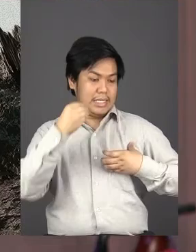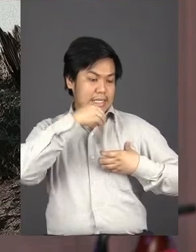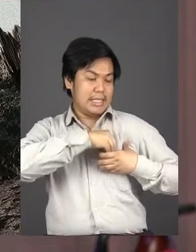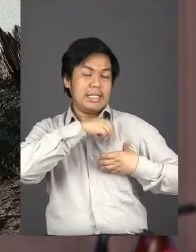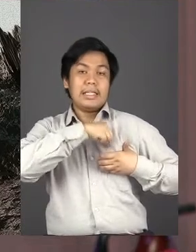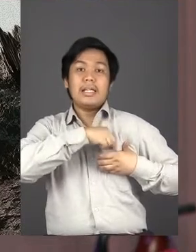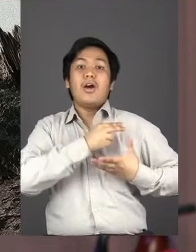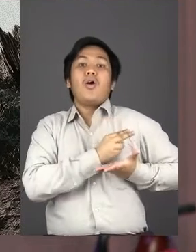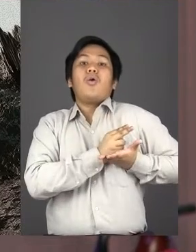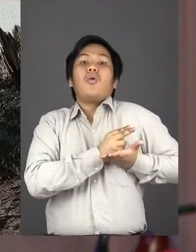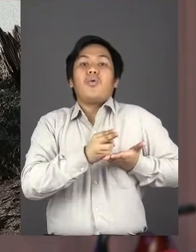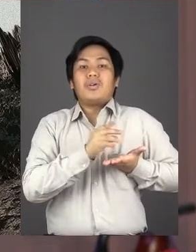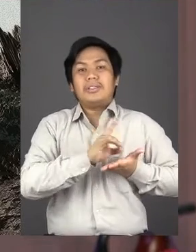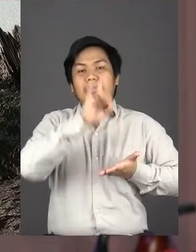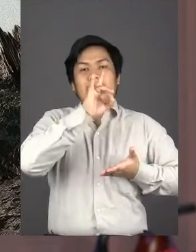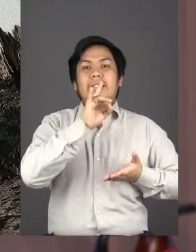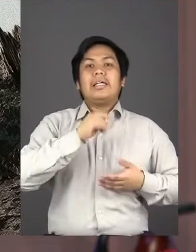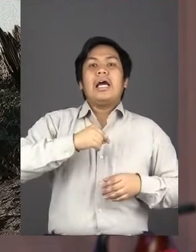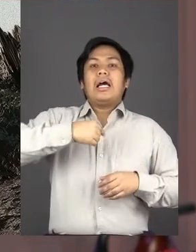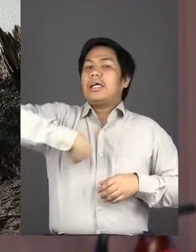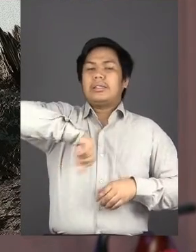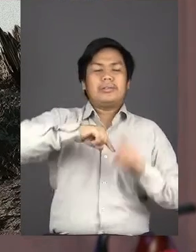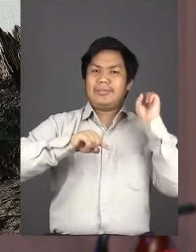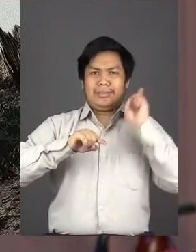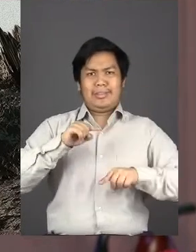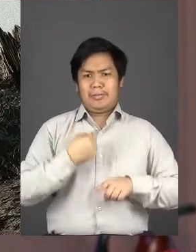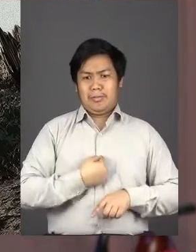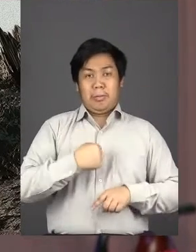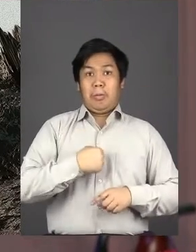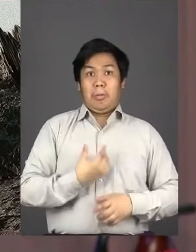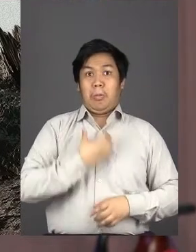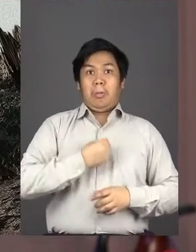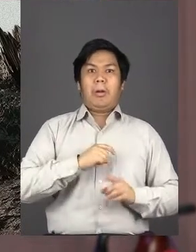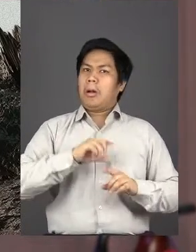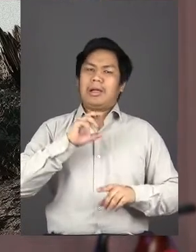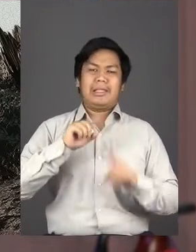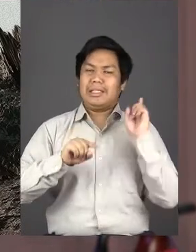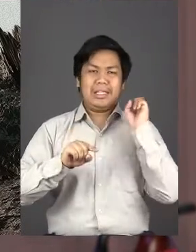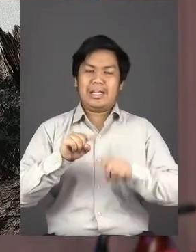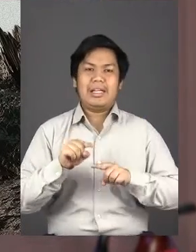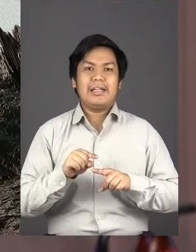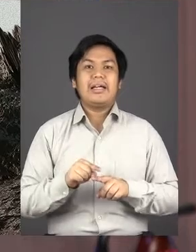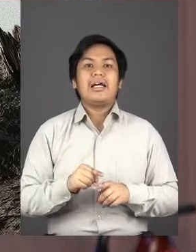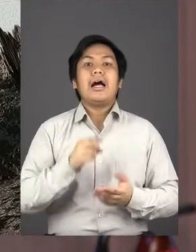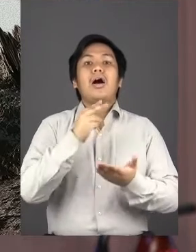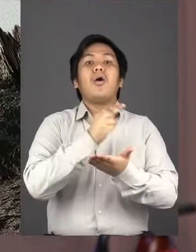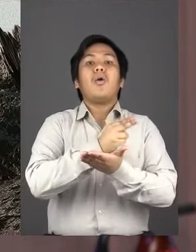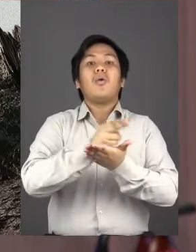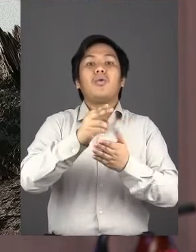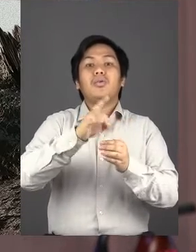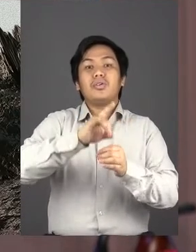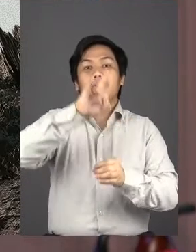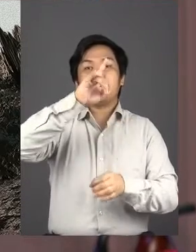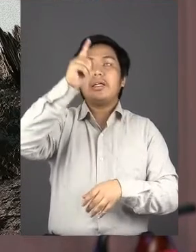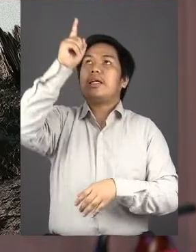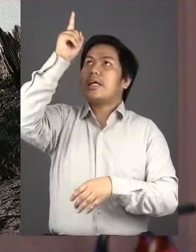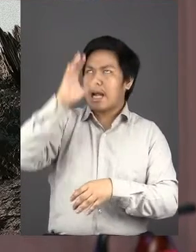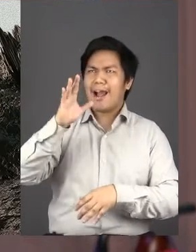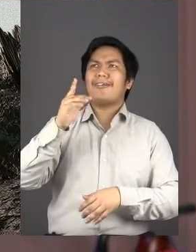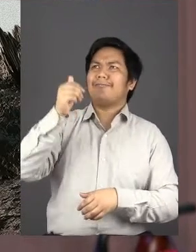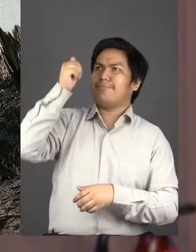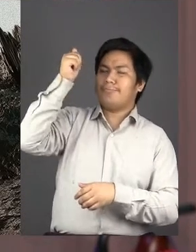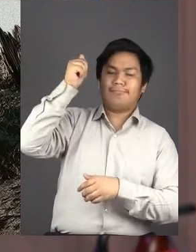kaya to in and of ourselves. Ito ay pinalalabas sa atin ang buhay ng Diyos mismo